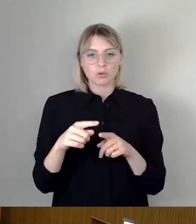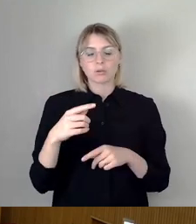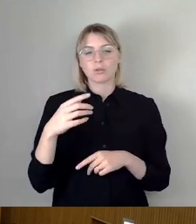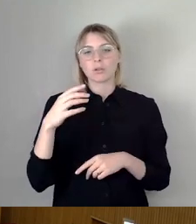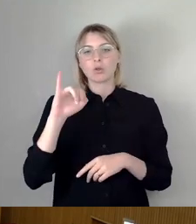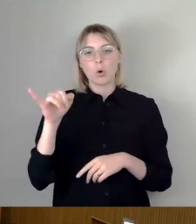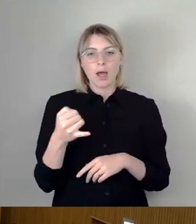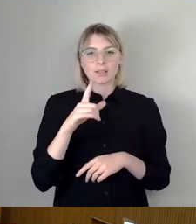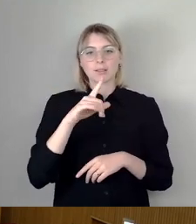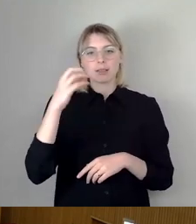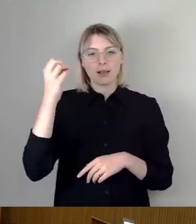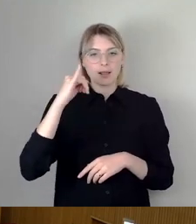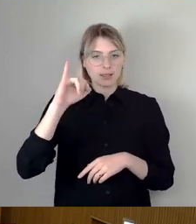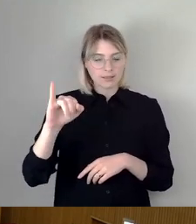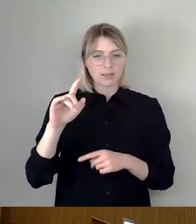Löser.